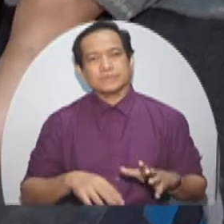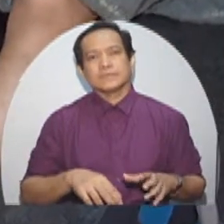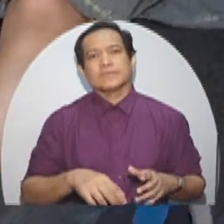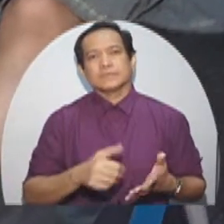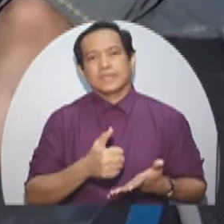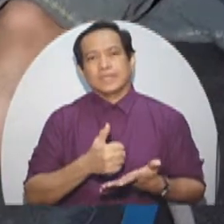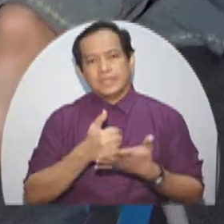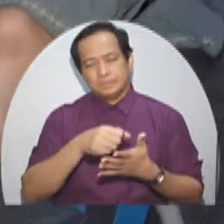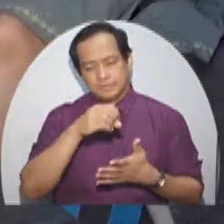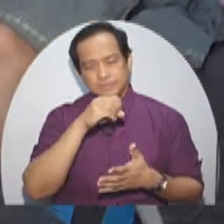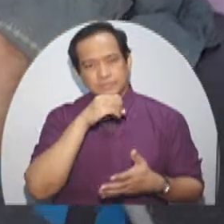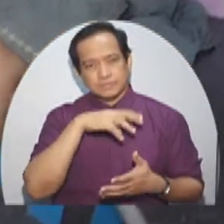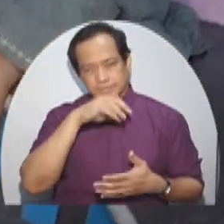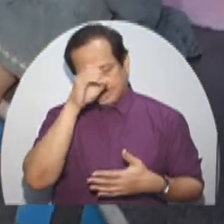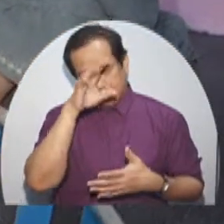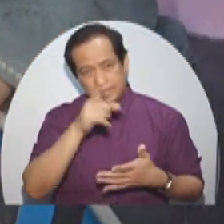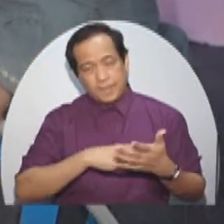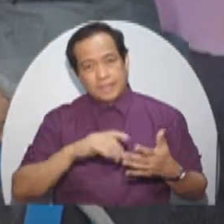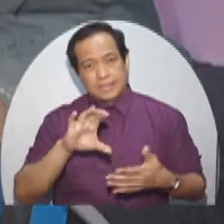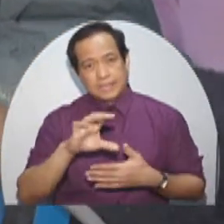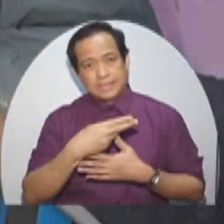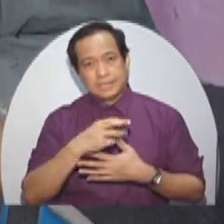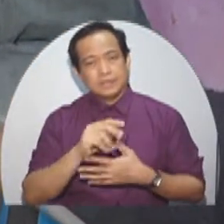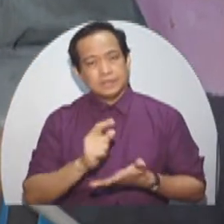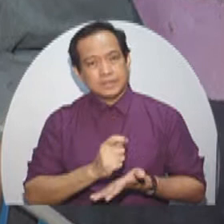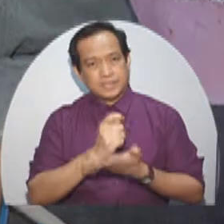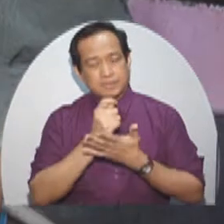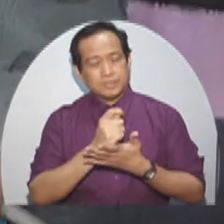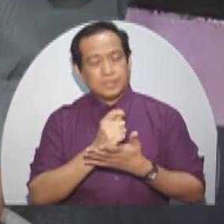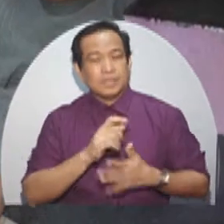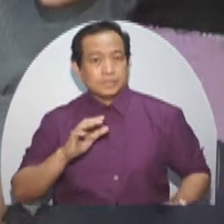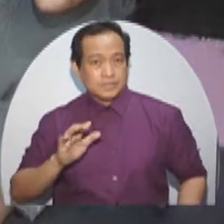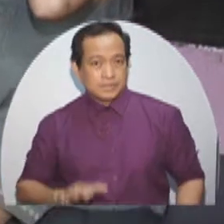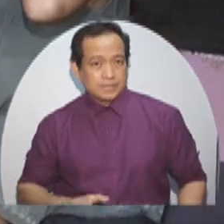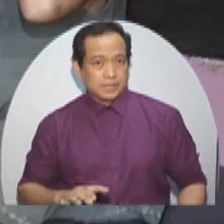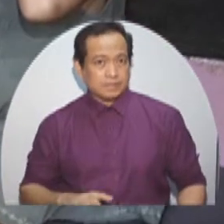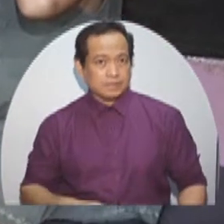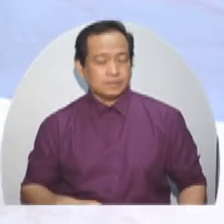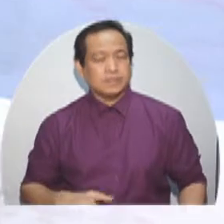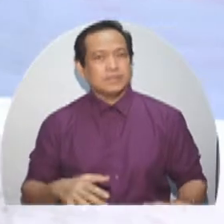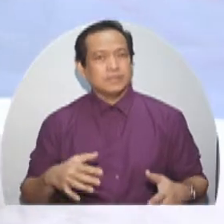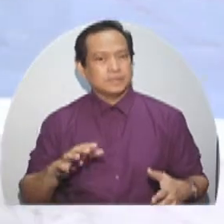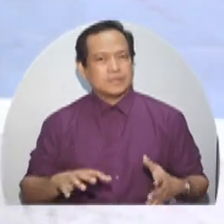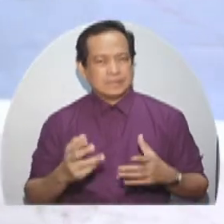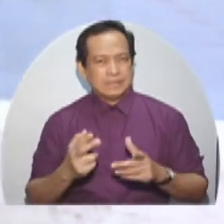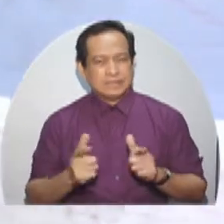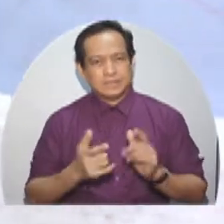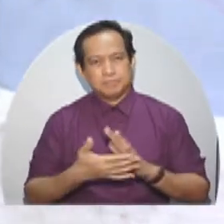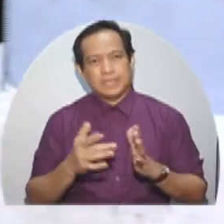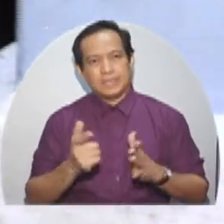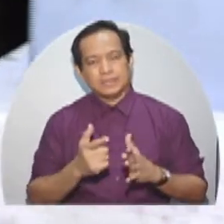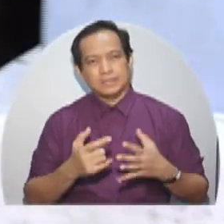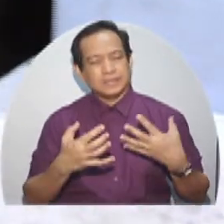ng kanyang lolo at lola ang chemotherapy ni Aniya. Unti-unti nagkaroon ng lakas ang bata. Pero